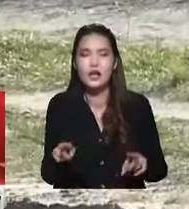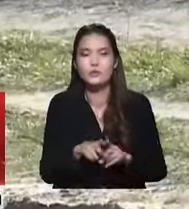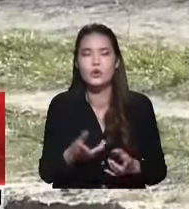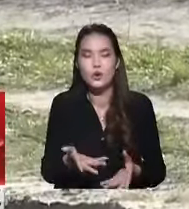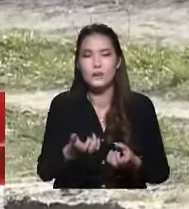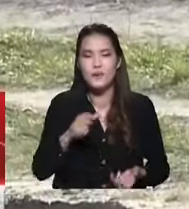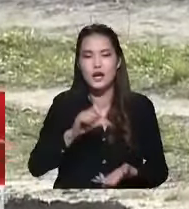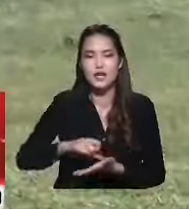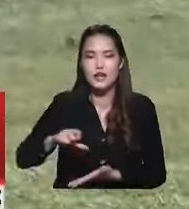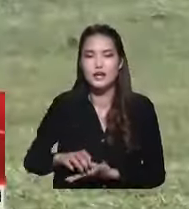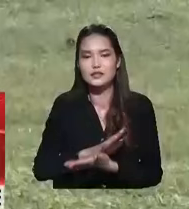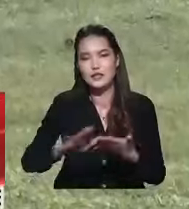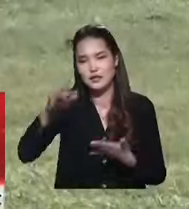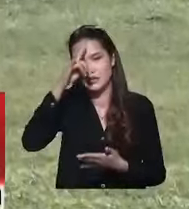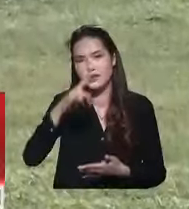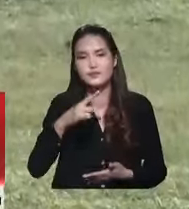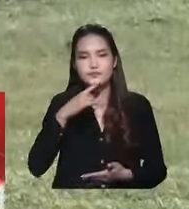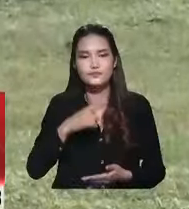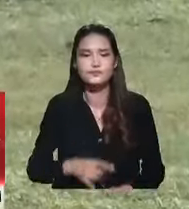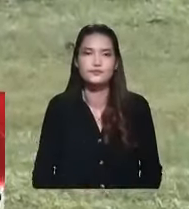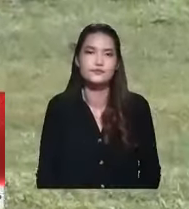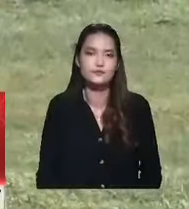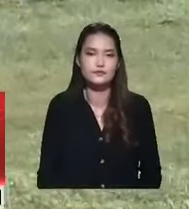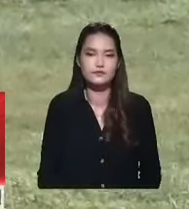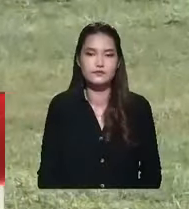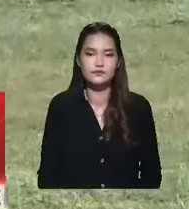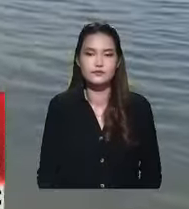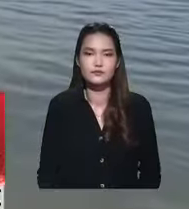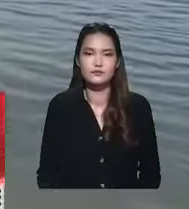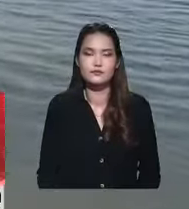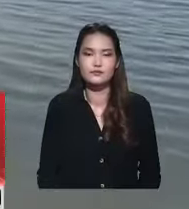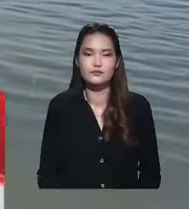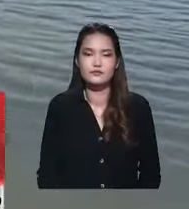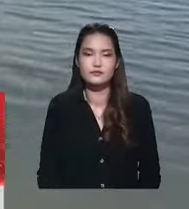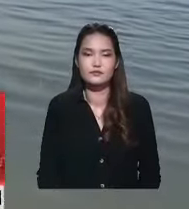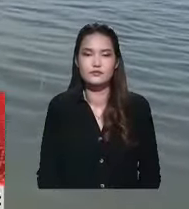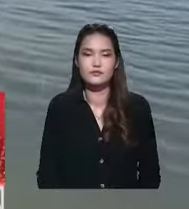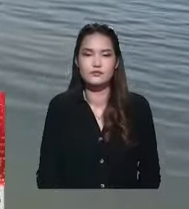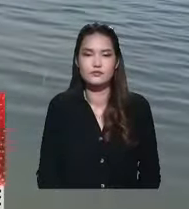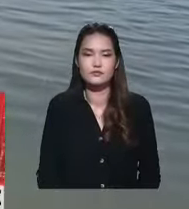участие в акции «Таза Казахстан». Марина Иниватова, Жанайдар Рахимжанов, Астана Таймс.